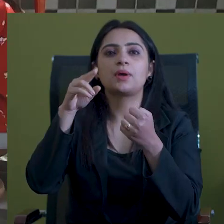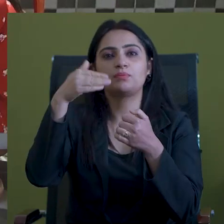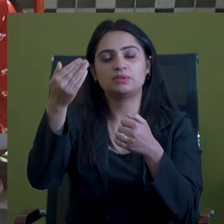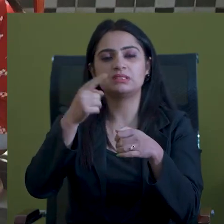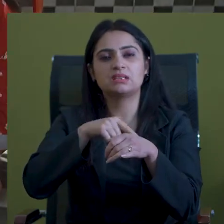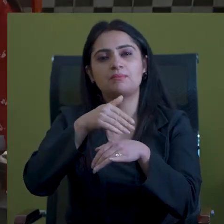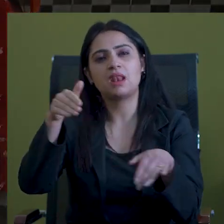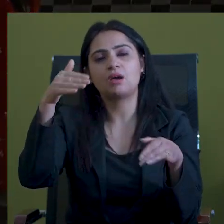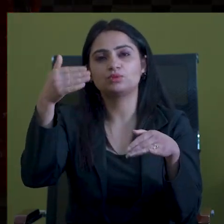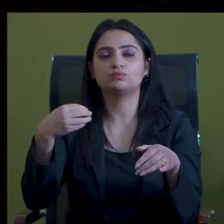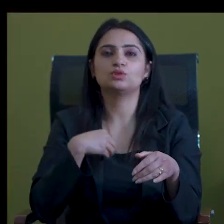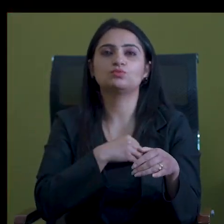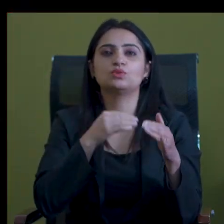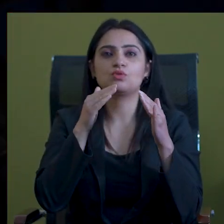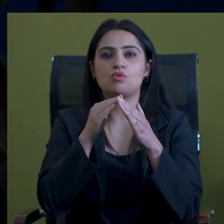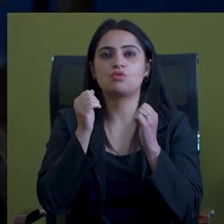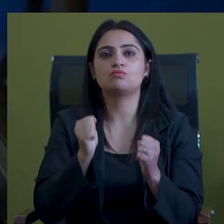उसमय अस्पताल मा बसे